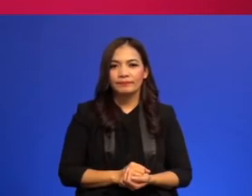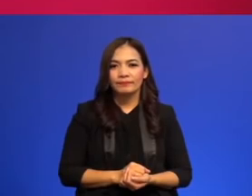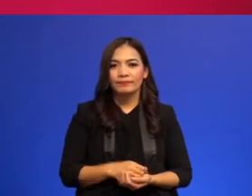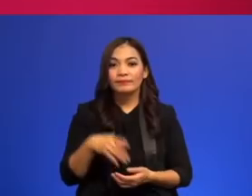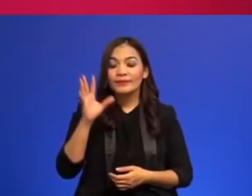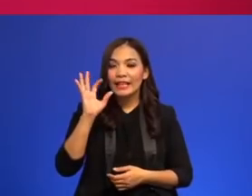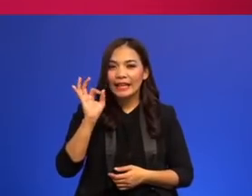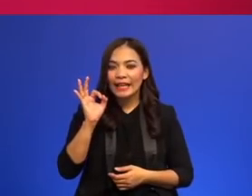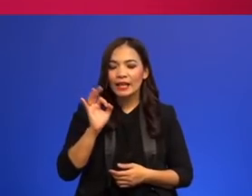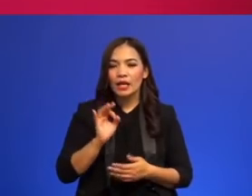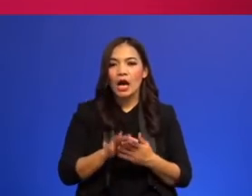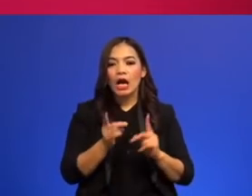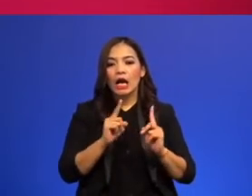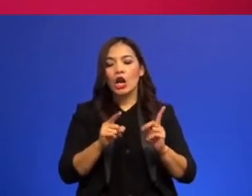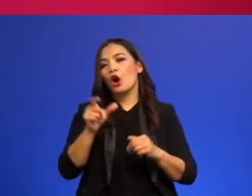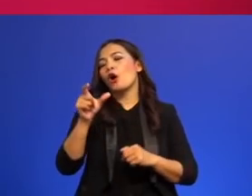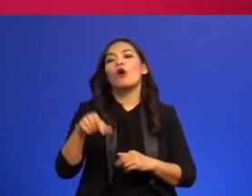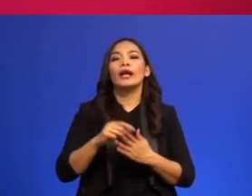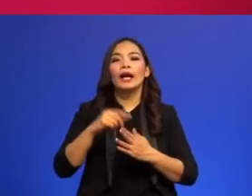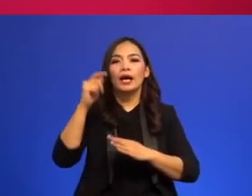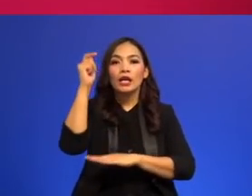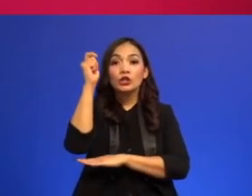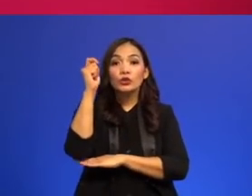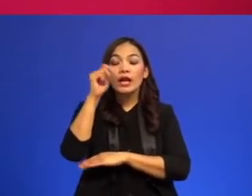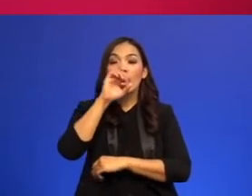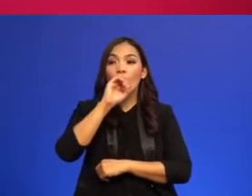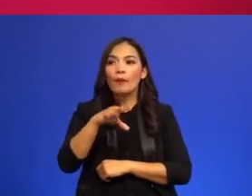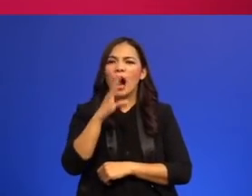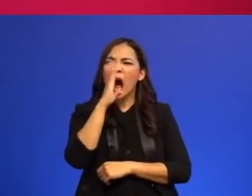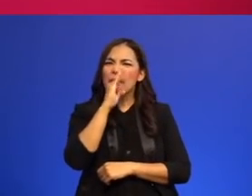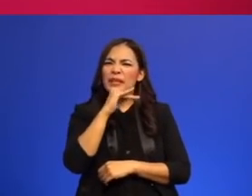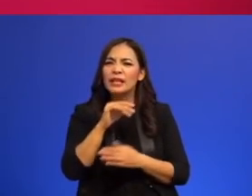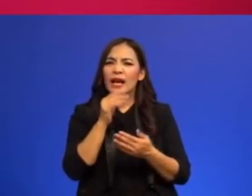Baik Bapak Ibu, kalau orang Sunda amis itu apa ya?